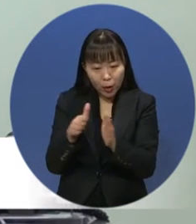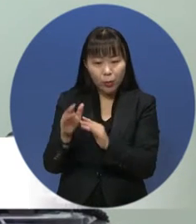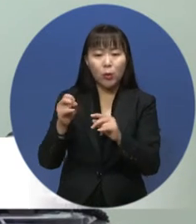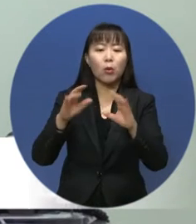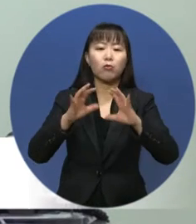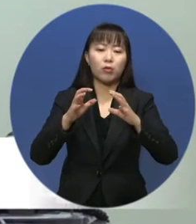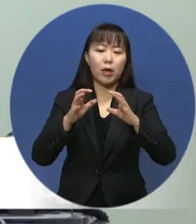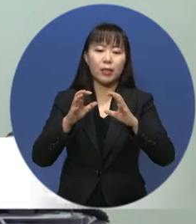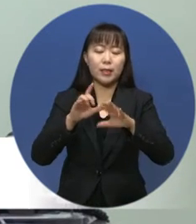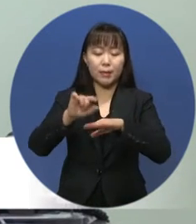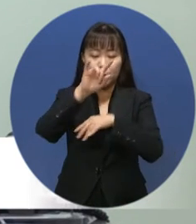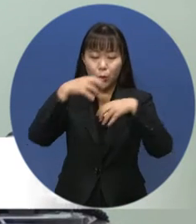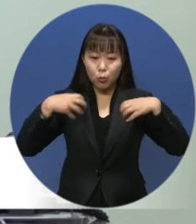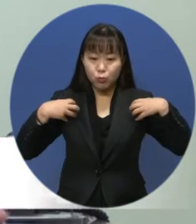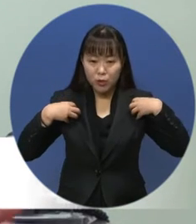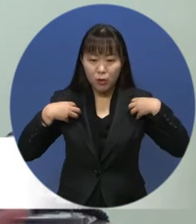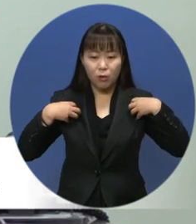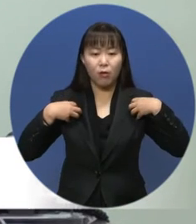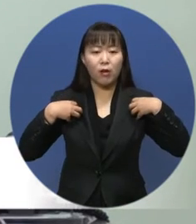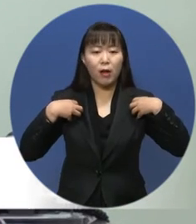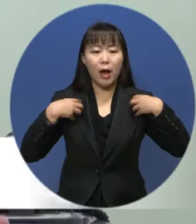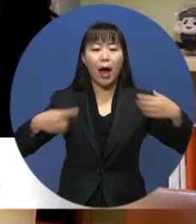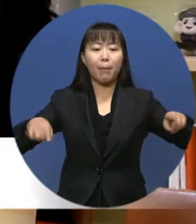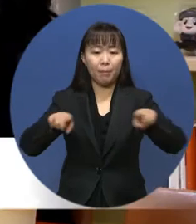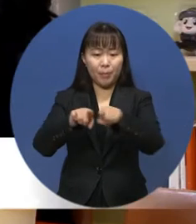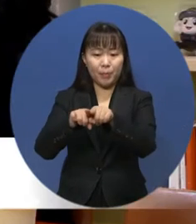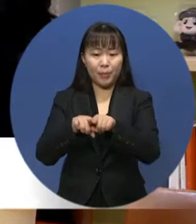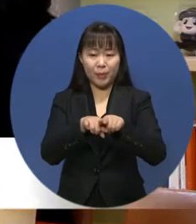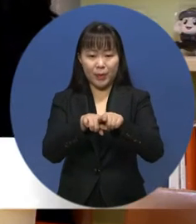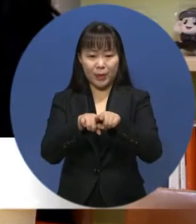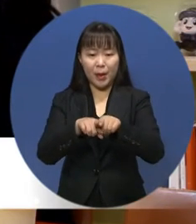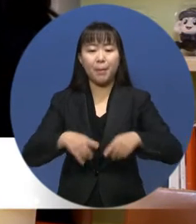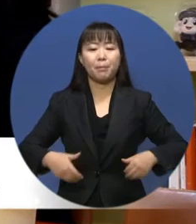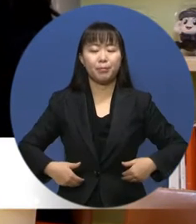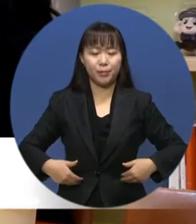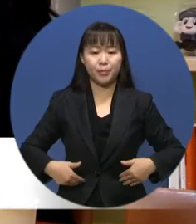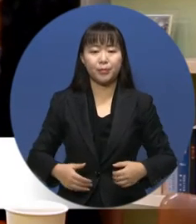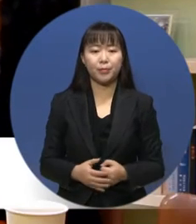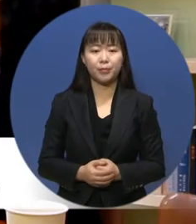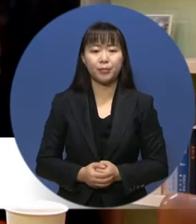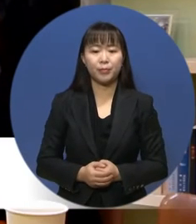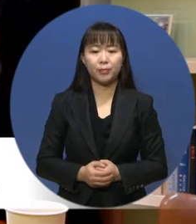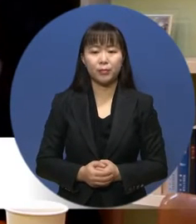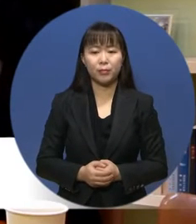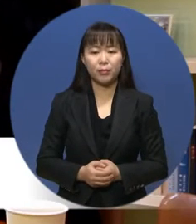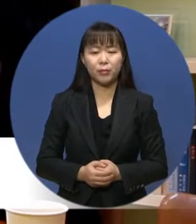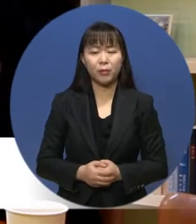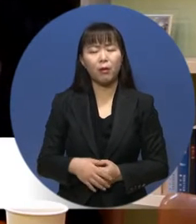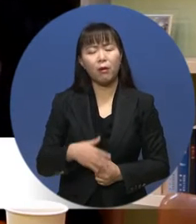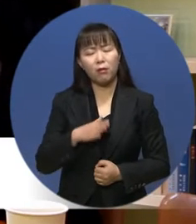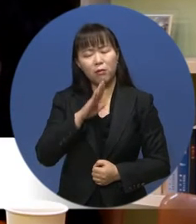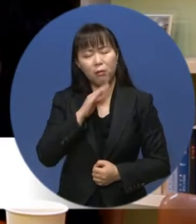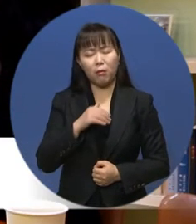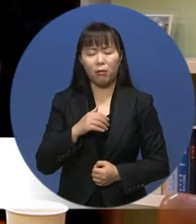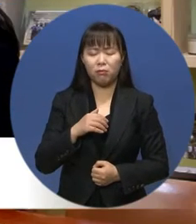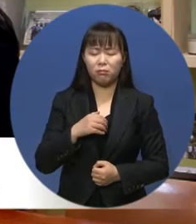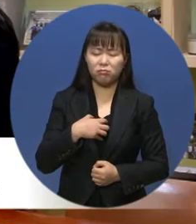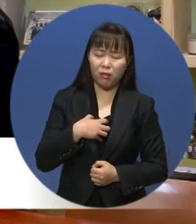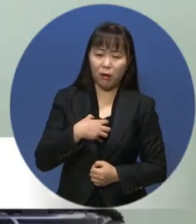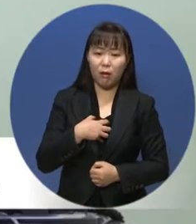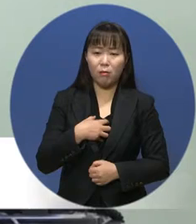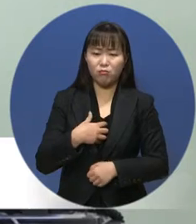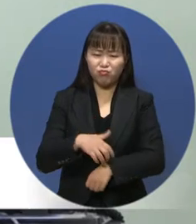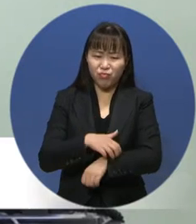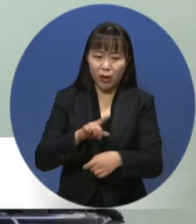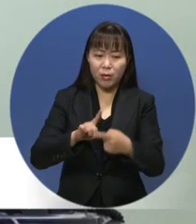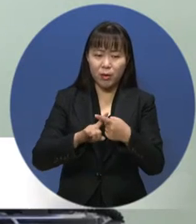국가에서 지방자치단체에서 같이 헤쳐나가야 될 부분이라고 저는 생각을 합니다. 아프고 불편한 부분을